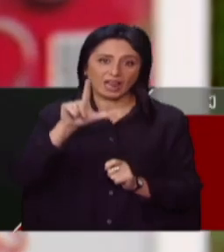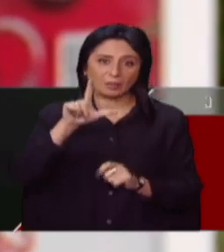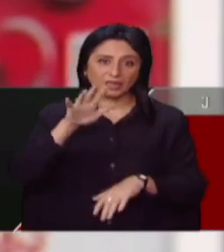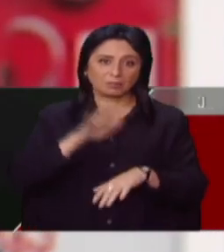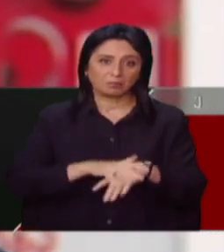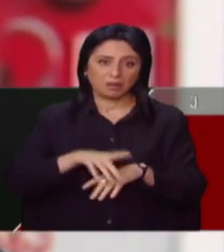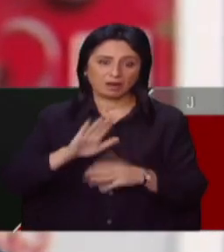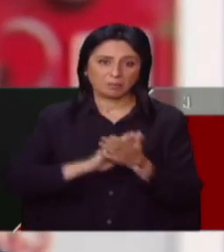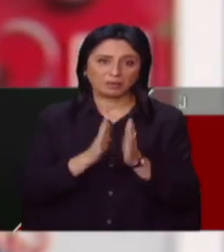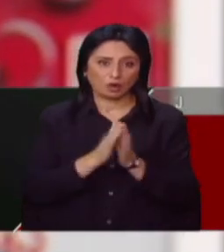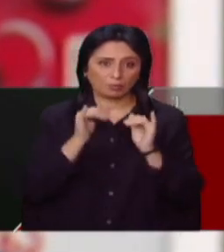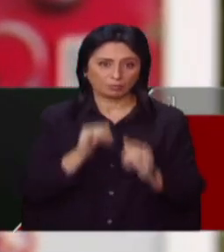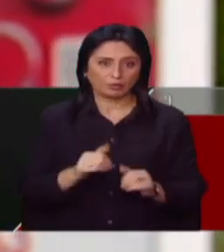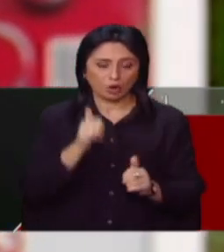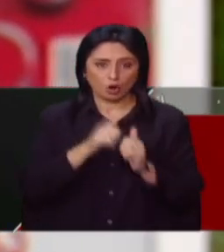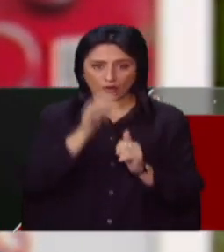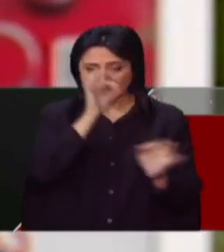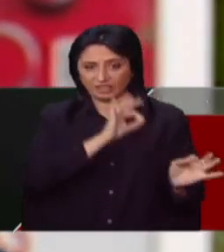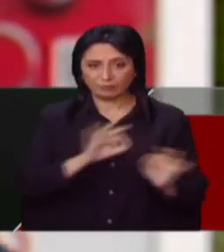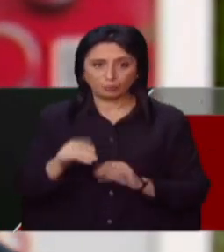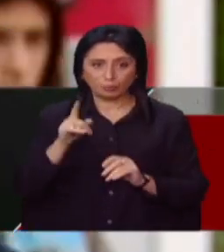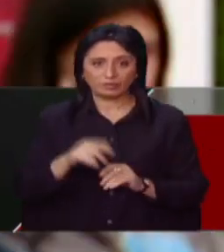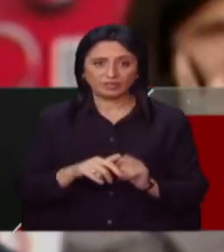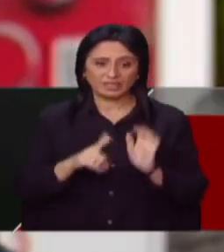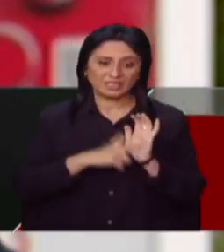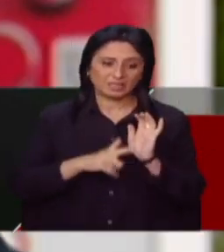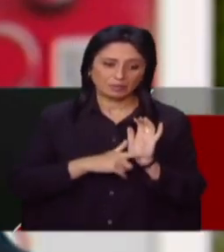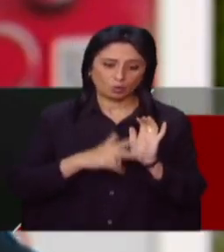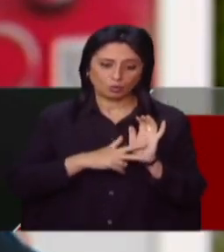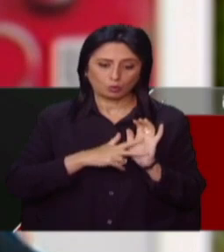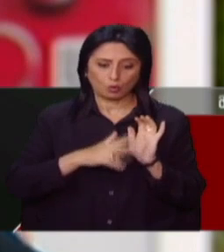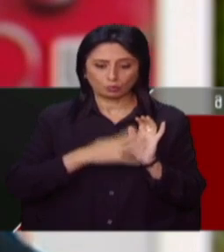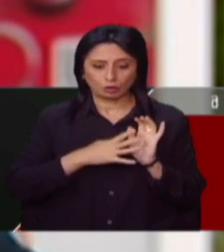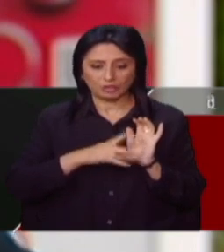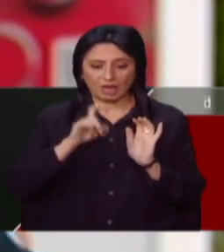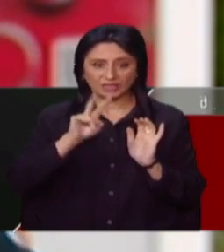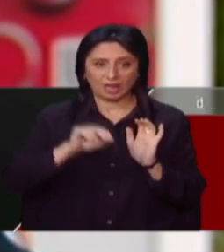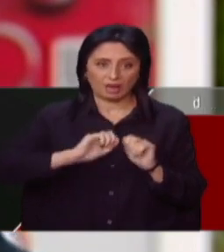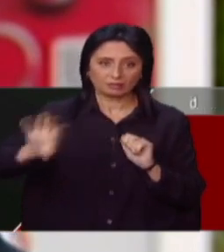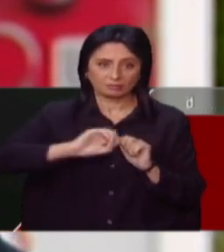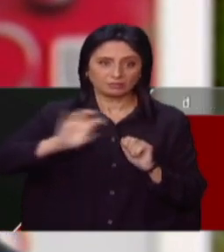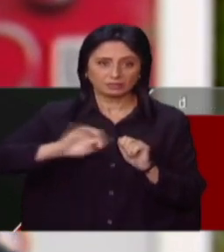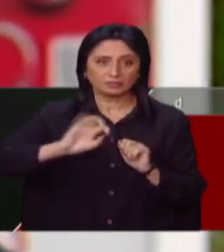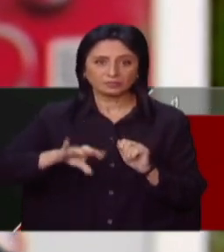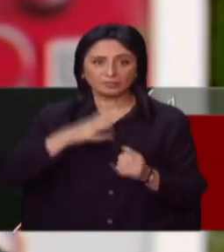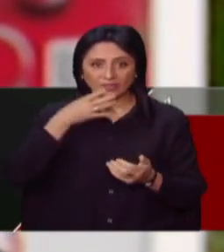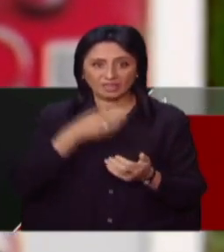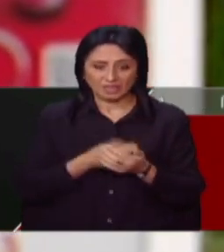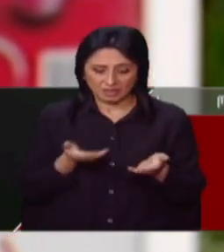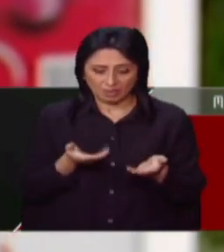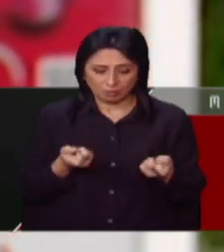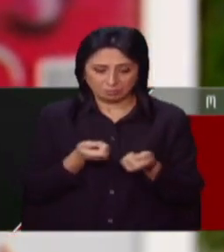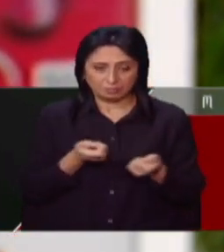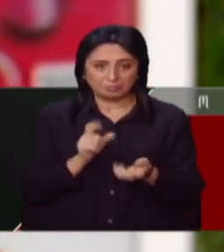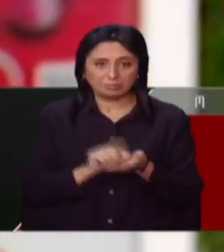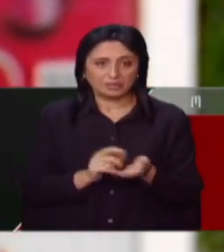ბანკის კაბალურ პირობებში. ყოველთვიურად მათ უწევთ 70, 80, 90, 100 ლარის გადახდა საკუთარი ისედაც